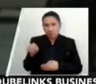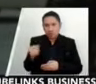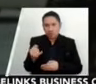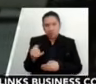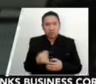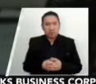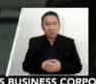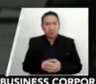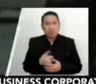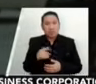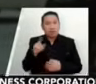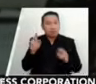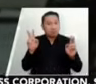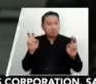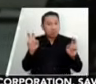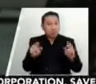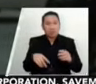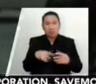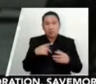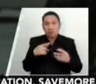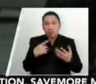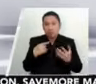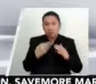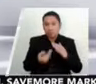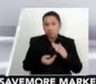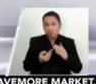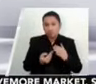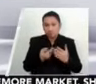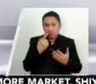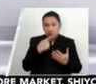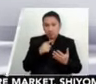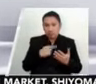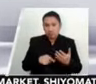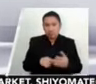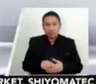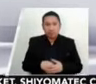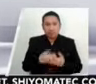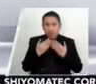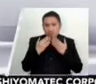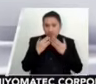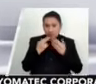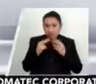tinatawag na preliminary investigation. Vicky? Maraming salamat sa iyo, Joseph Morong.